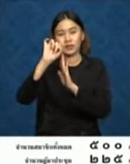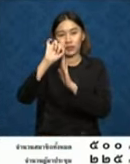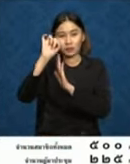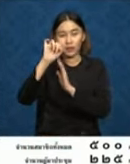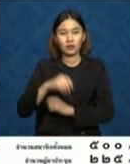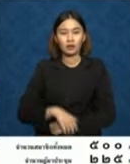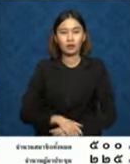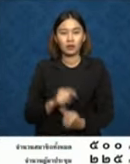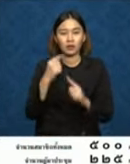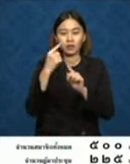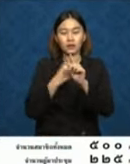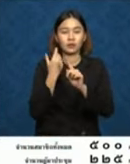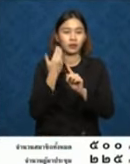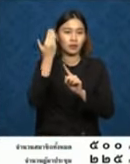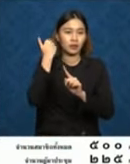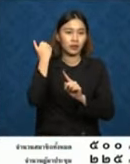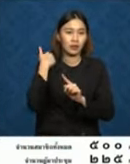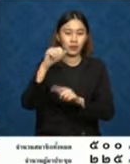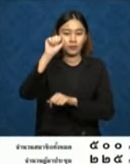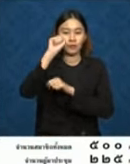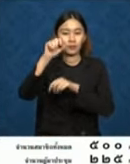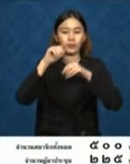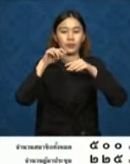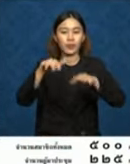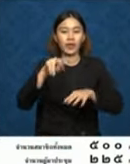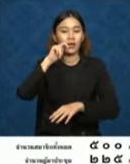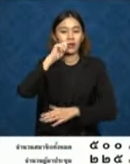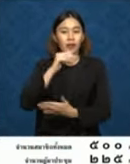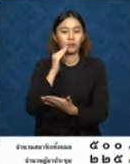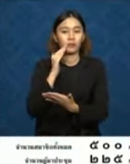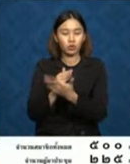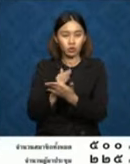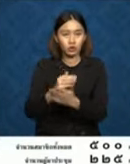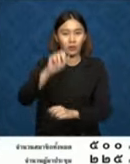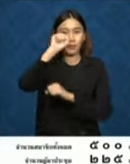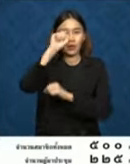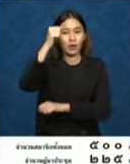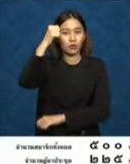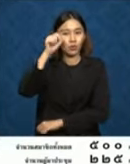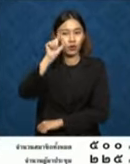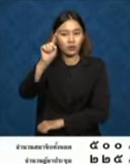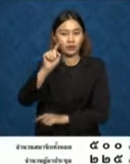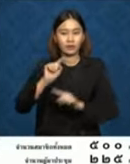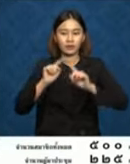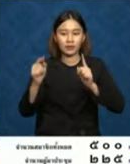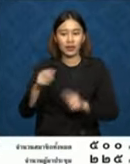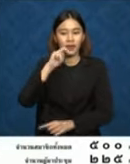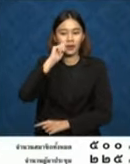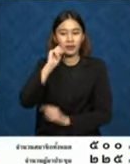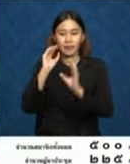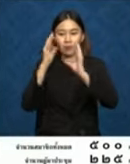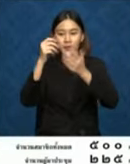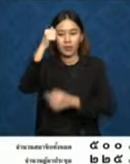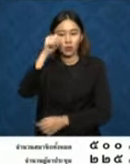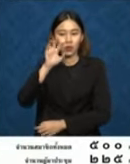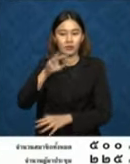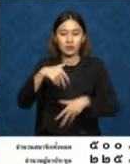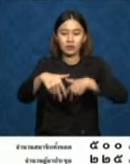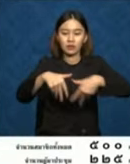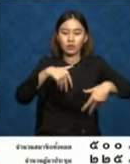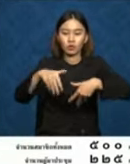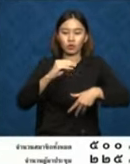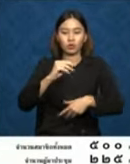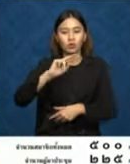ครับเมื่อเดือนที่แล้วมีการประกาศว่าจะหยุดจ่ายน้ำนะครับประกาศ1วันแต่น้ำไม่ไหลไป4วันนะครับประชาชนตำบลลวง